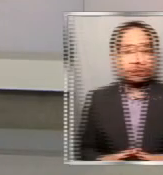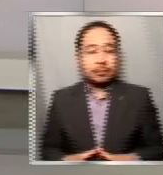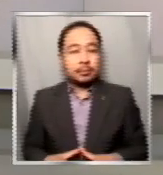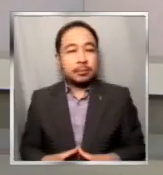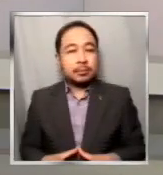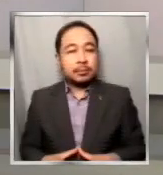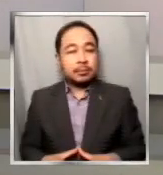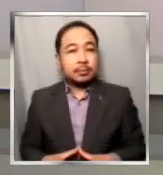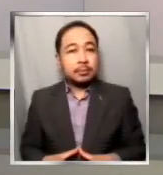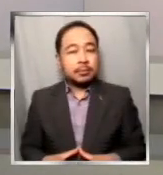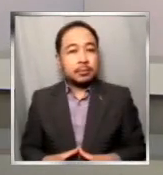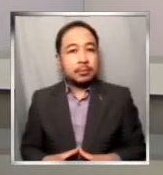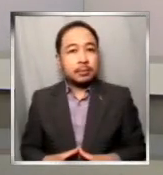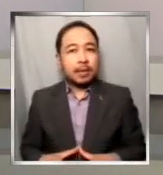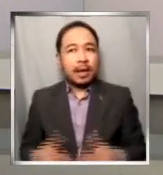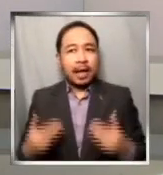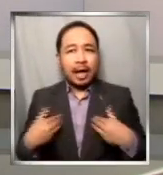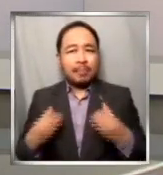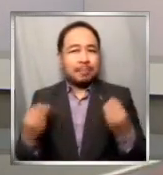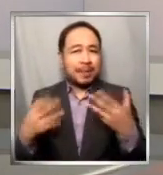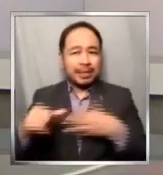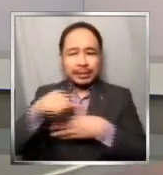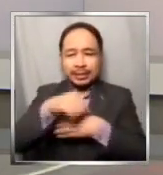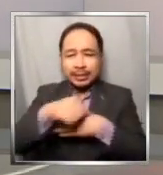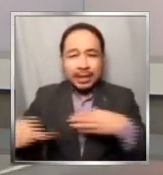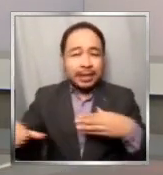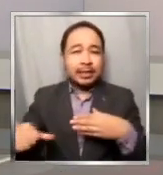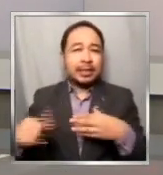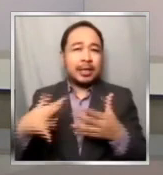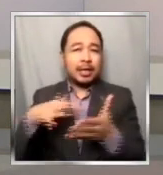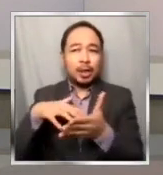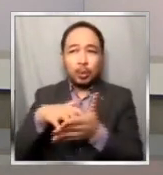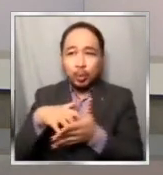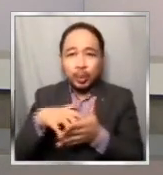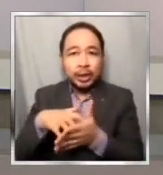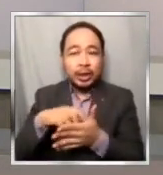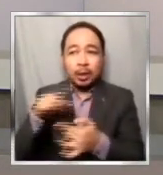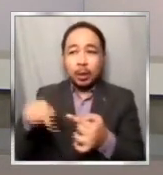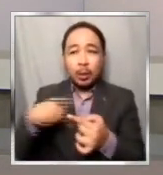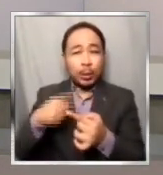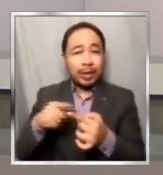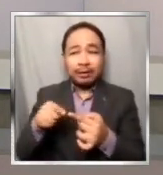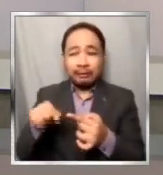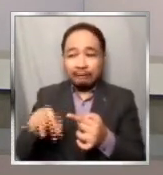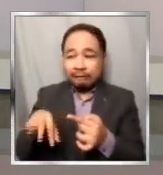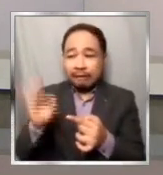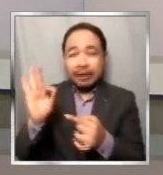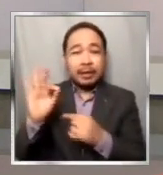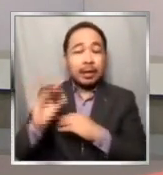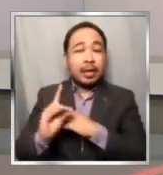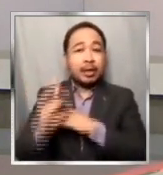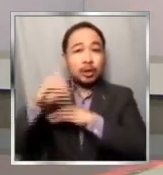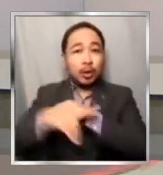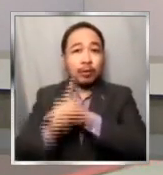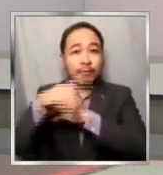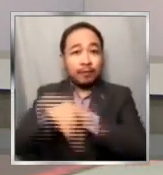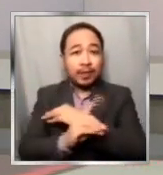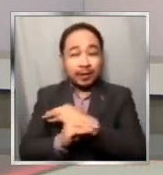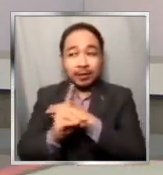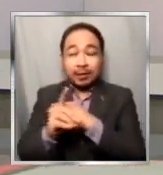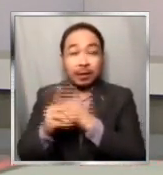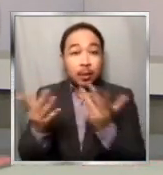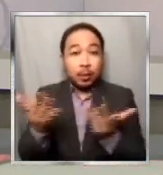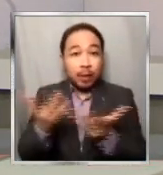Pagtag ng sugat at ng hihina ng matagpuan ng mga dolphin na napadpad sa baybayin ng Del Gallego,